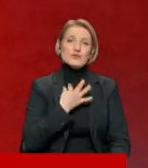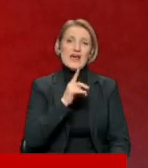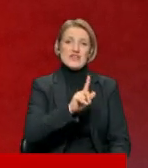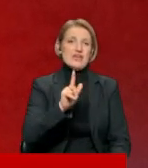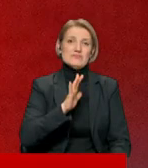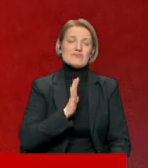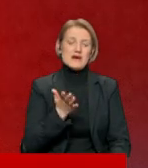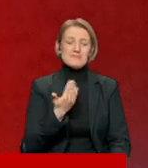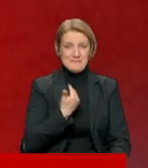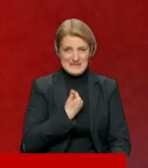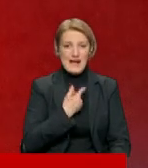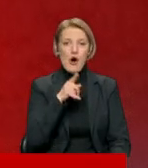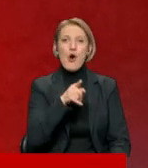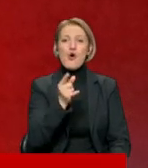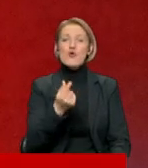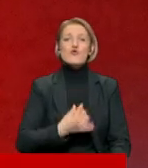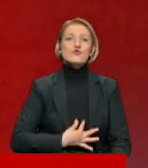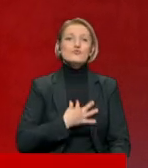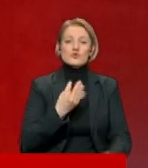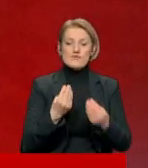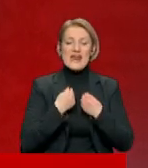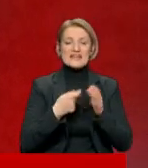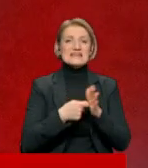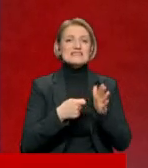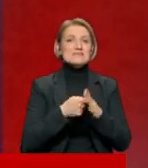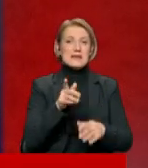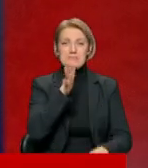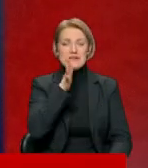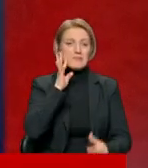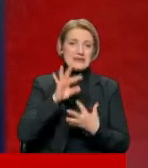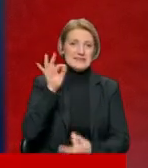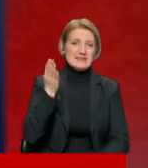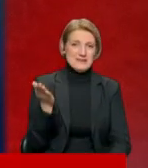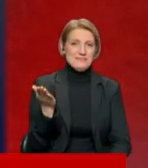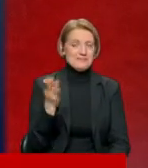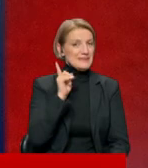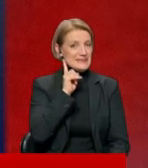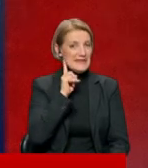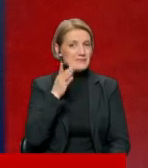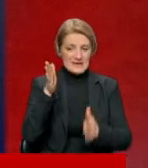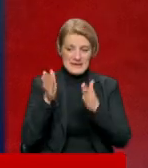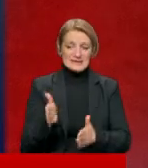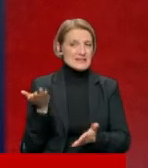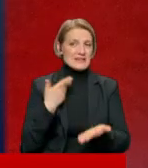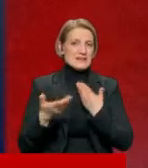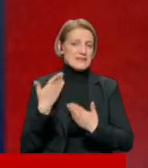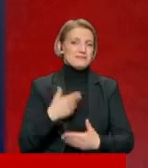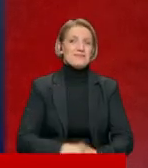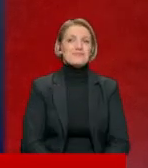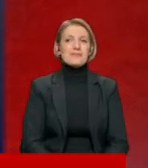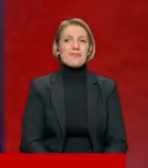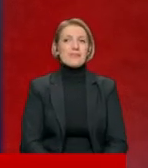var. Ve bize o umudu veren isimlerden, bilim insanlarından birisi Bilge Hoca. Bir dinleyelim kendisini nasıl anlatıyor, sonra